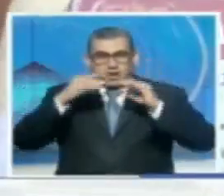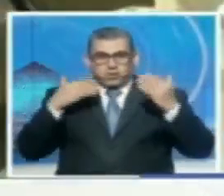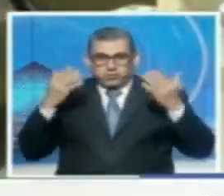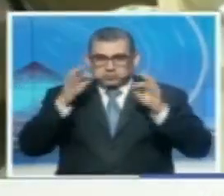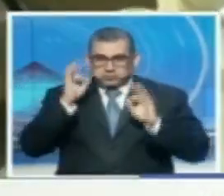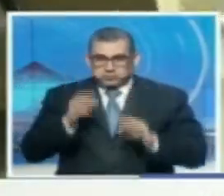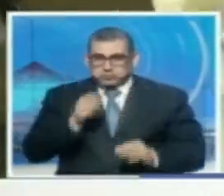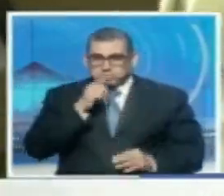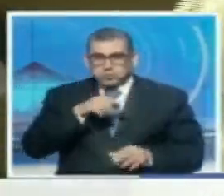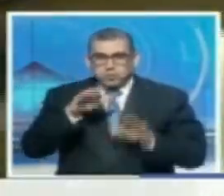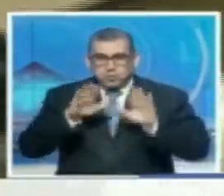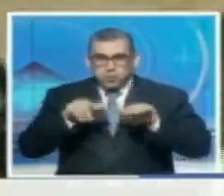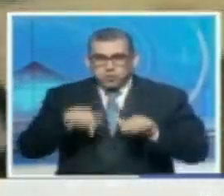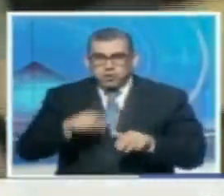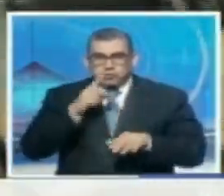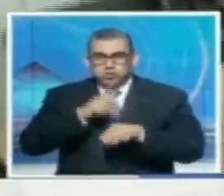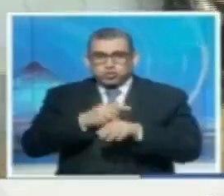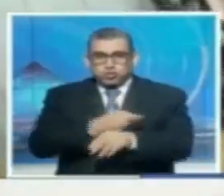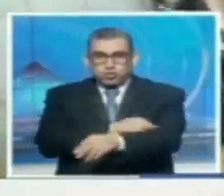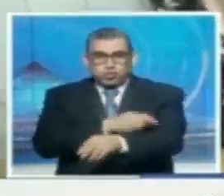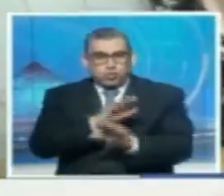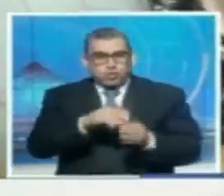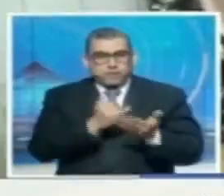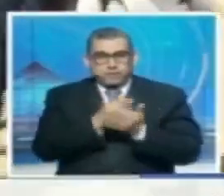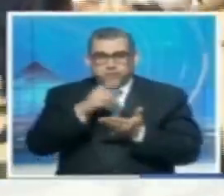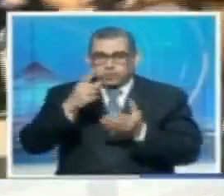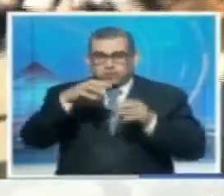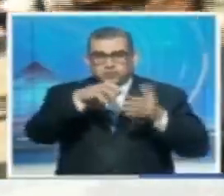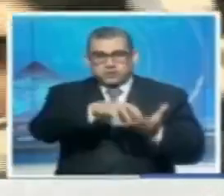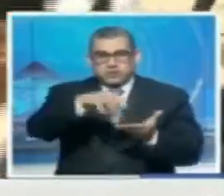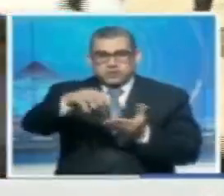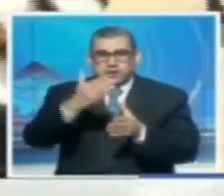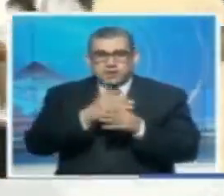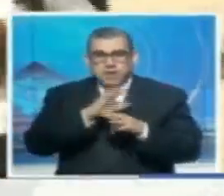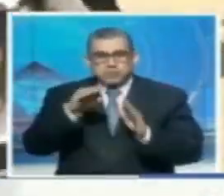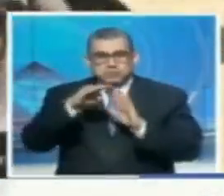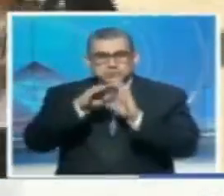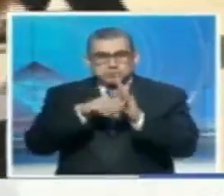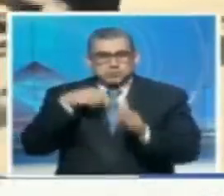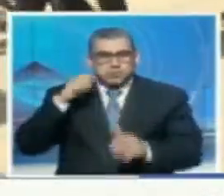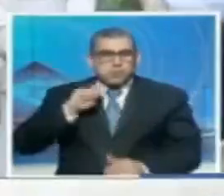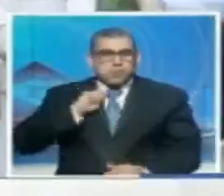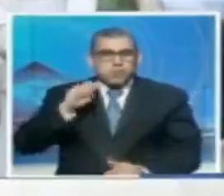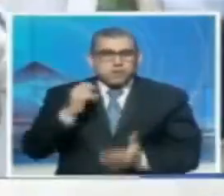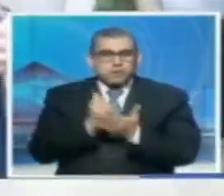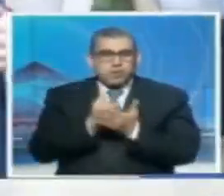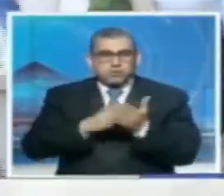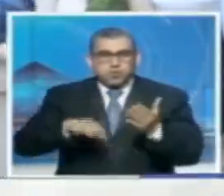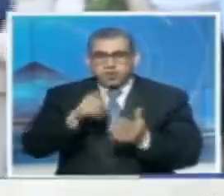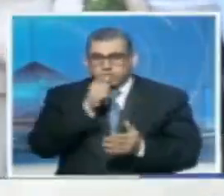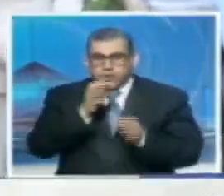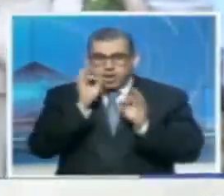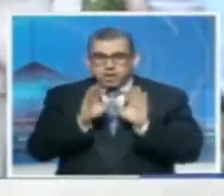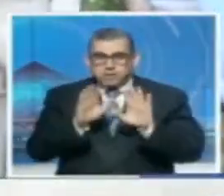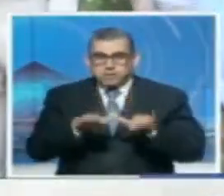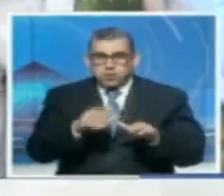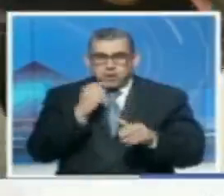ضرورة تواجد دائرة صحية داخل كل مدرسة، إجراءات شدد عليها مسؤول المحافظة